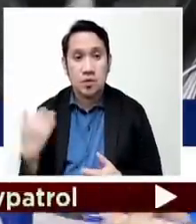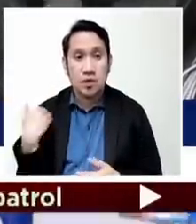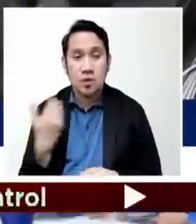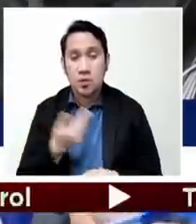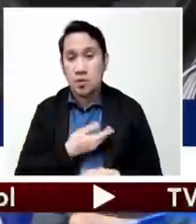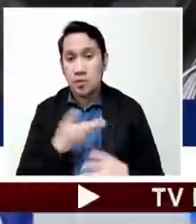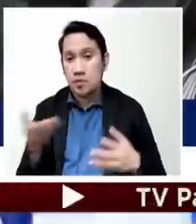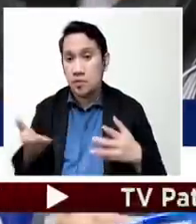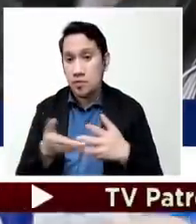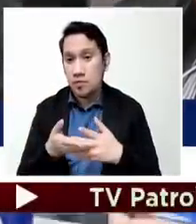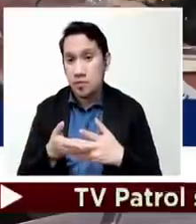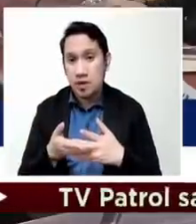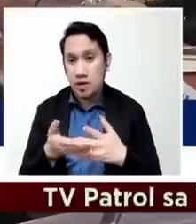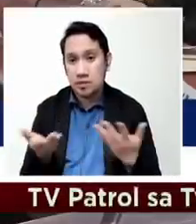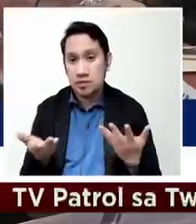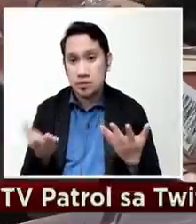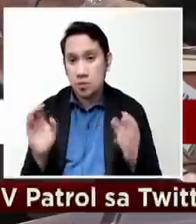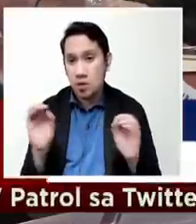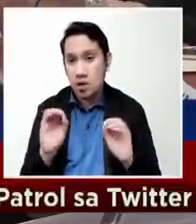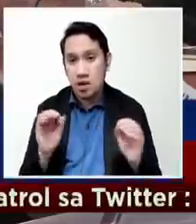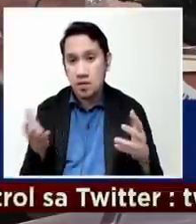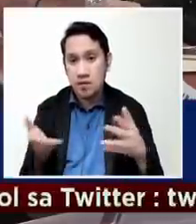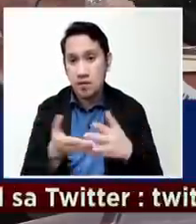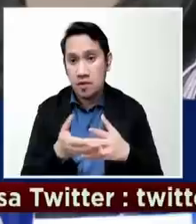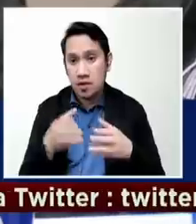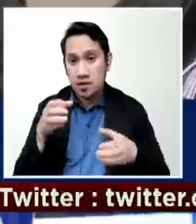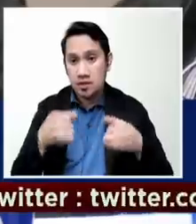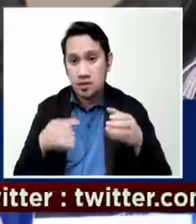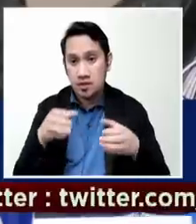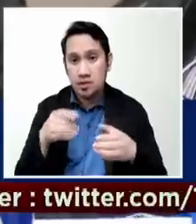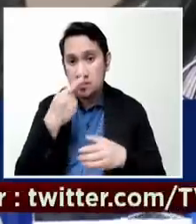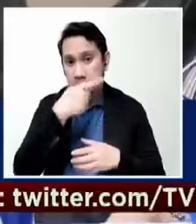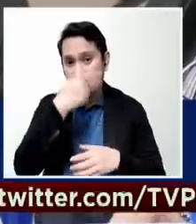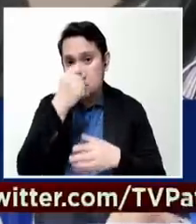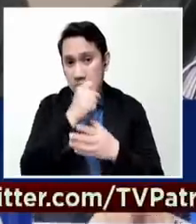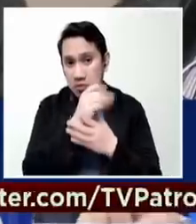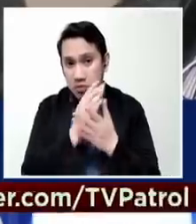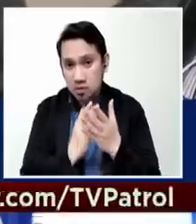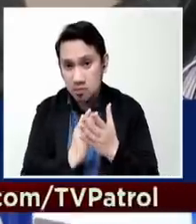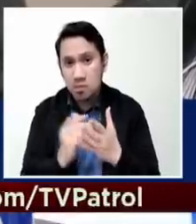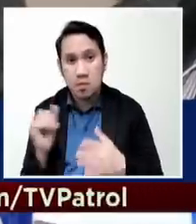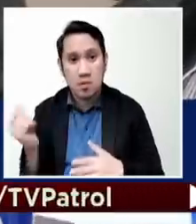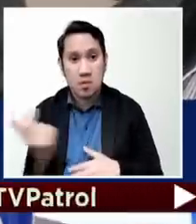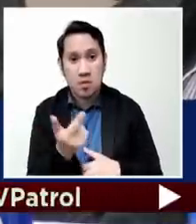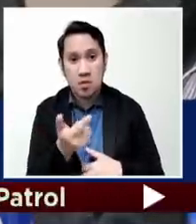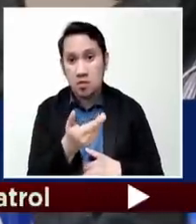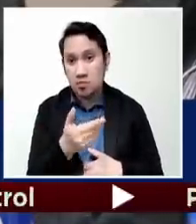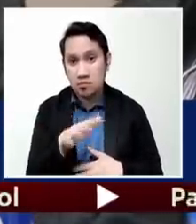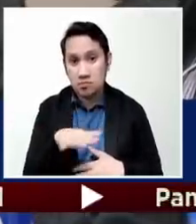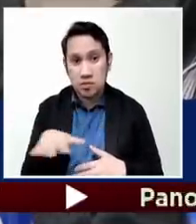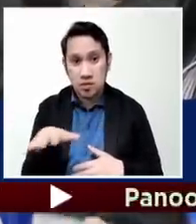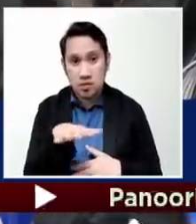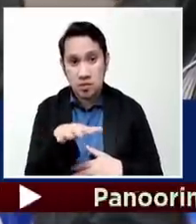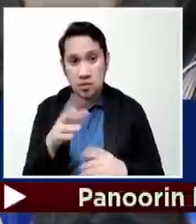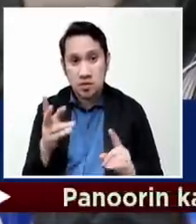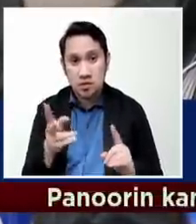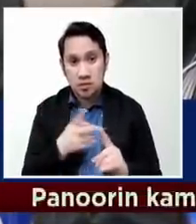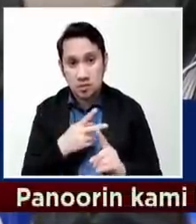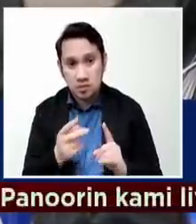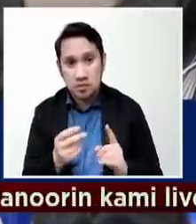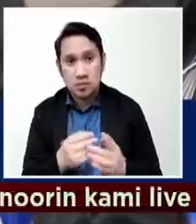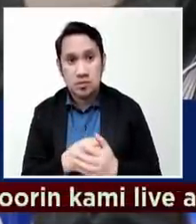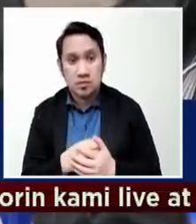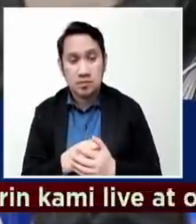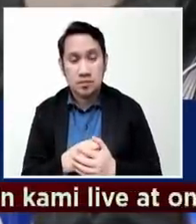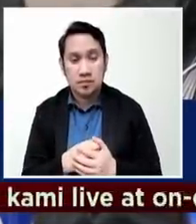any cases against them. We consider some of them, or almost all of them, as victims.